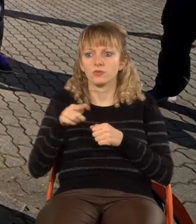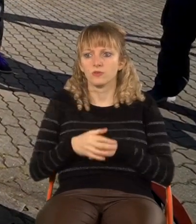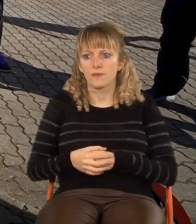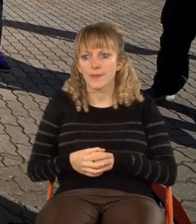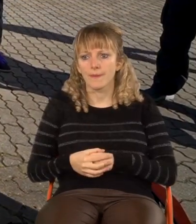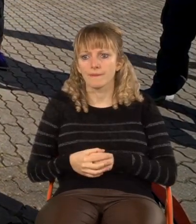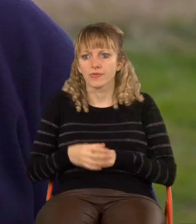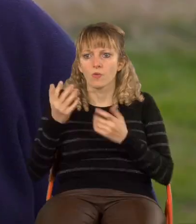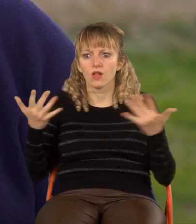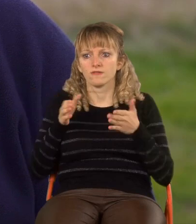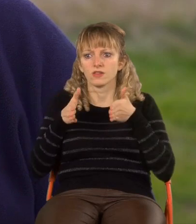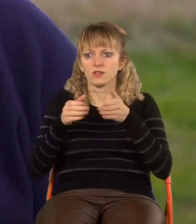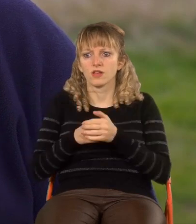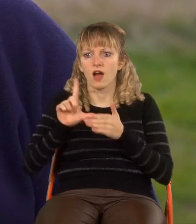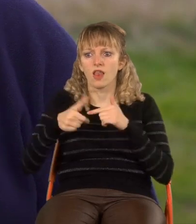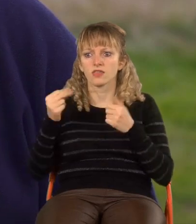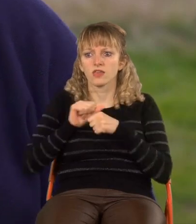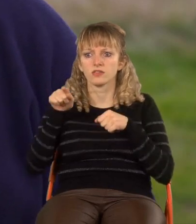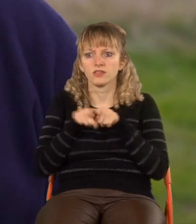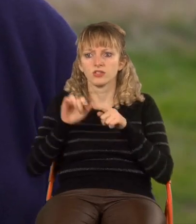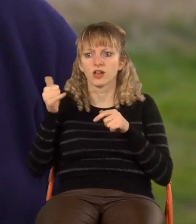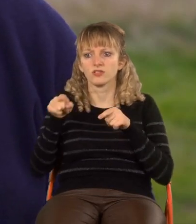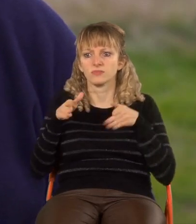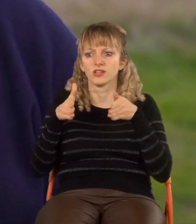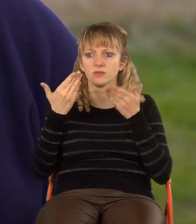tam trasa bardzo wymagająca.